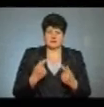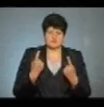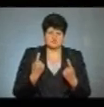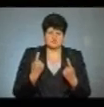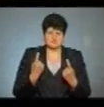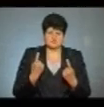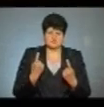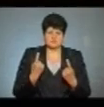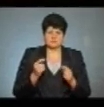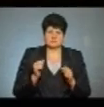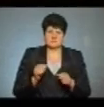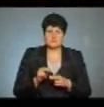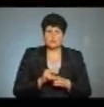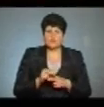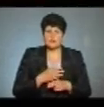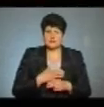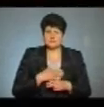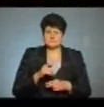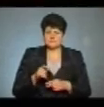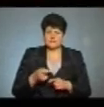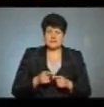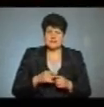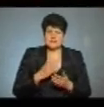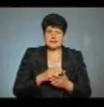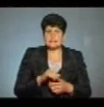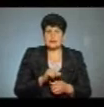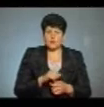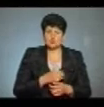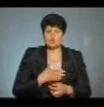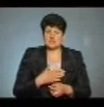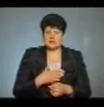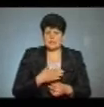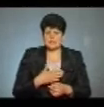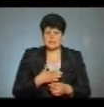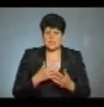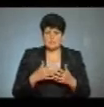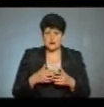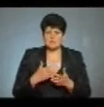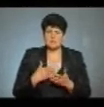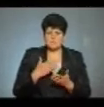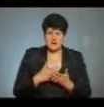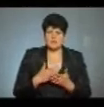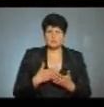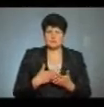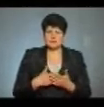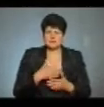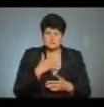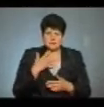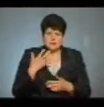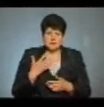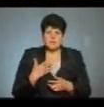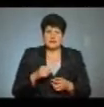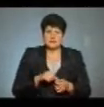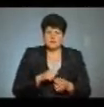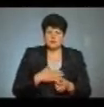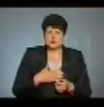в лікуванні наших пацієнтів, тому що це є наркозно-дихальний апарат. Ми маємо дихальних апаратів досить, але